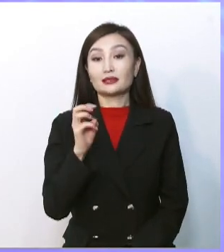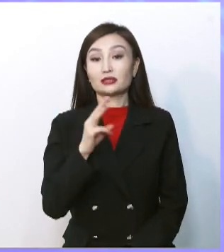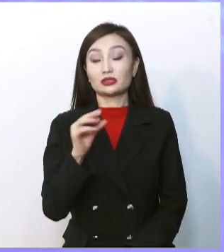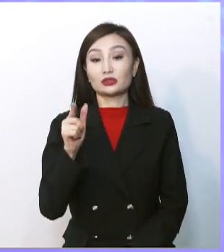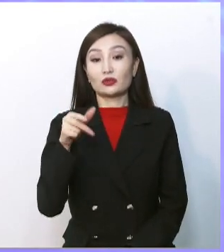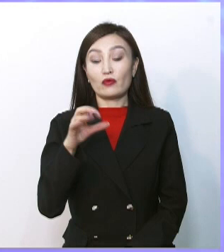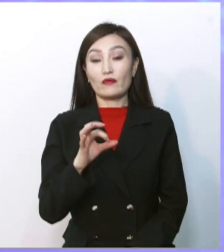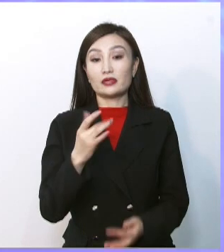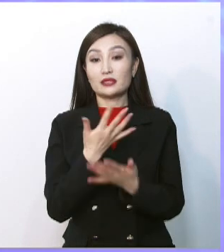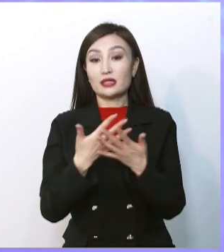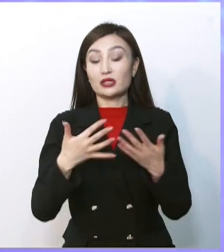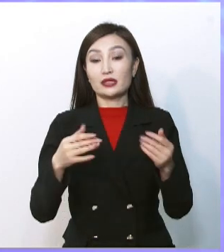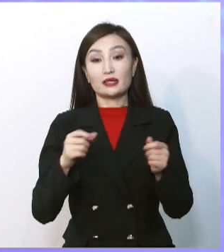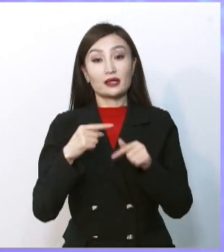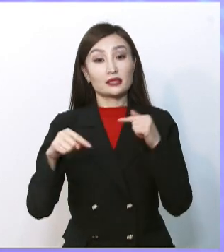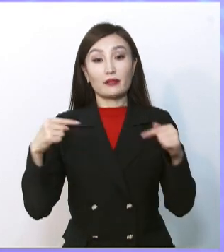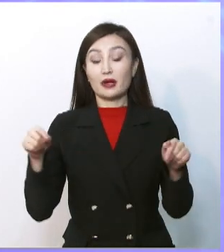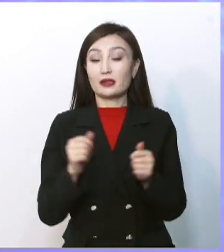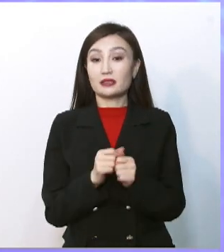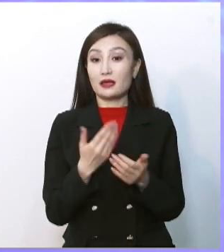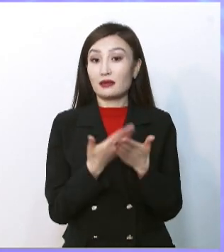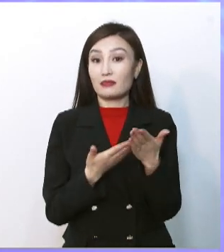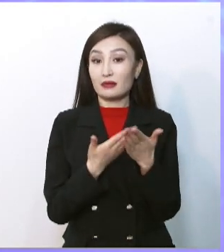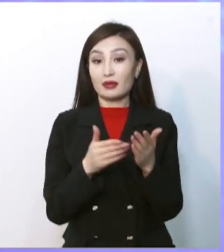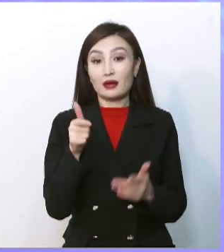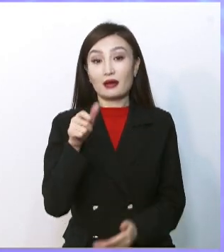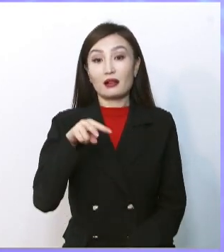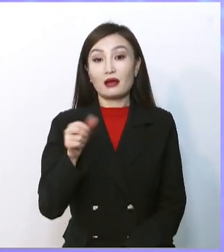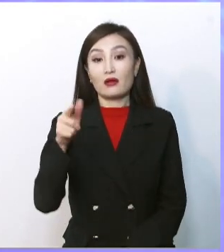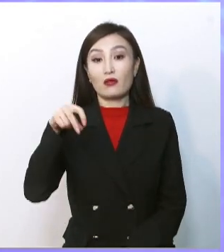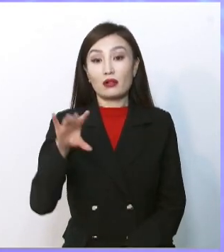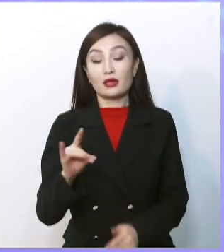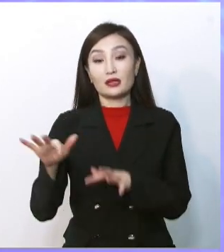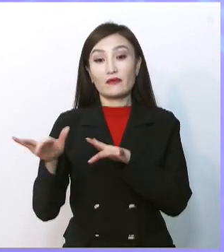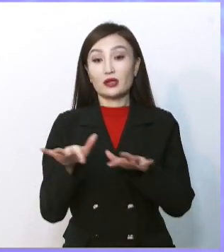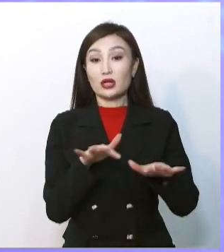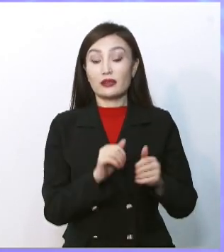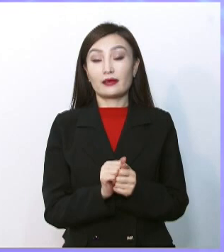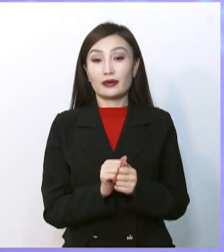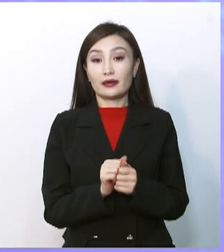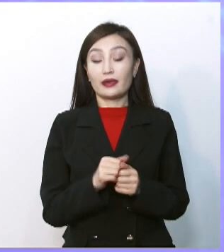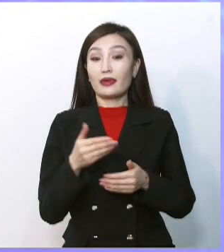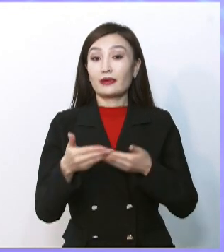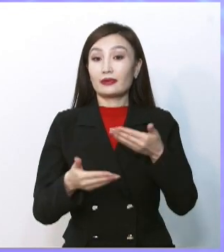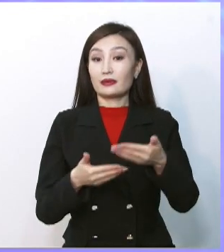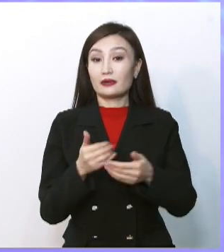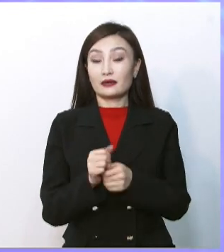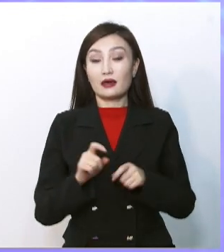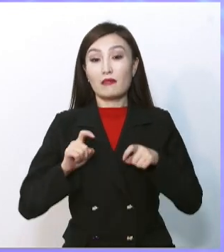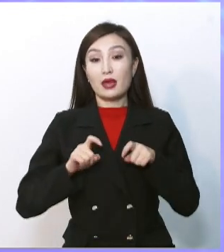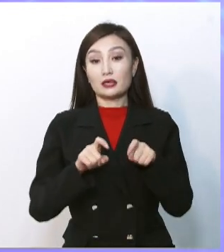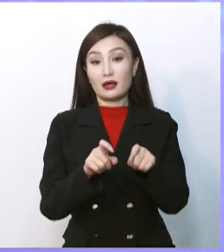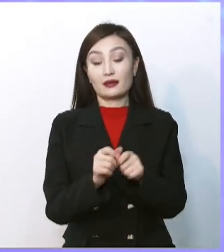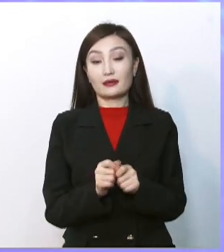значение глаголов разнообразно. Например, глаголы «движение» – «идти»,